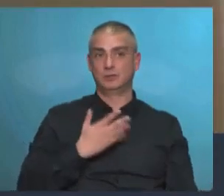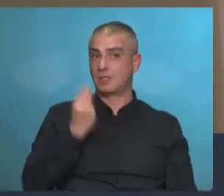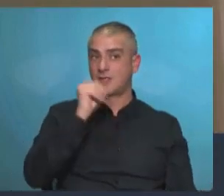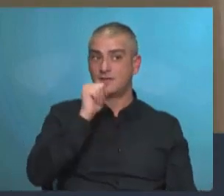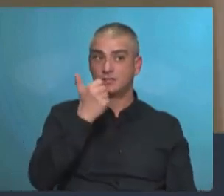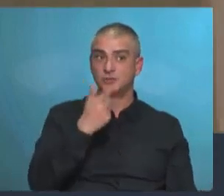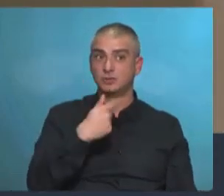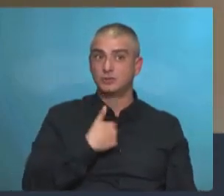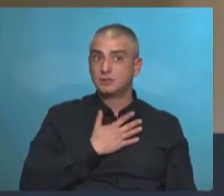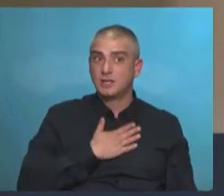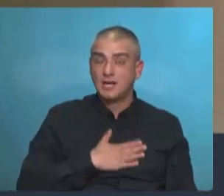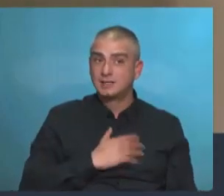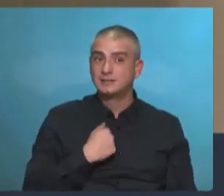הראשון